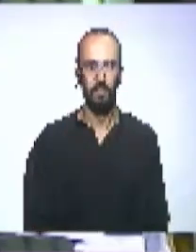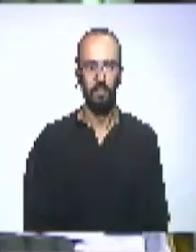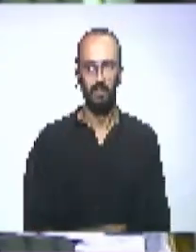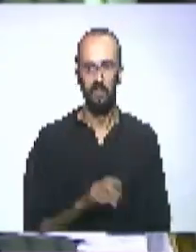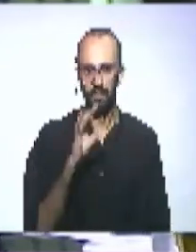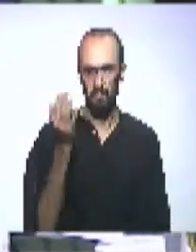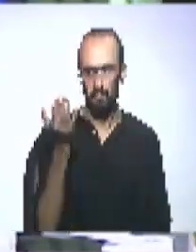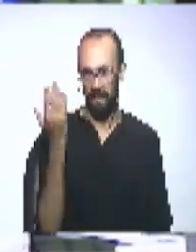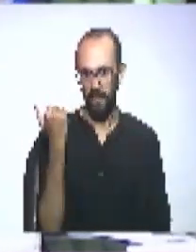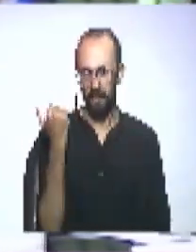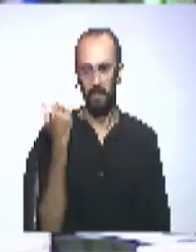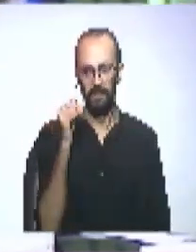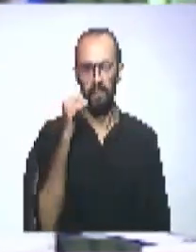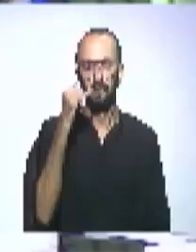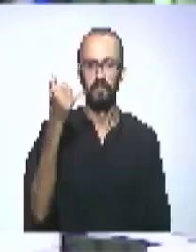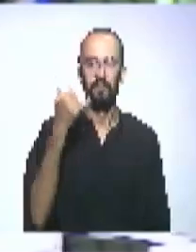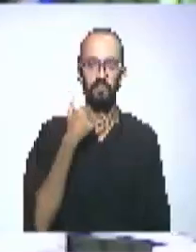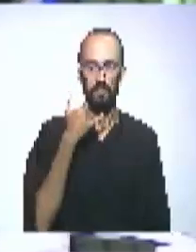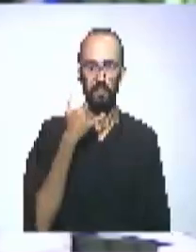الحلقه اللي فاتت حقيقه جالنا اتصال